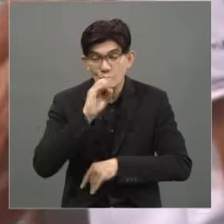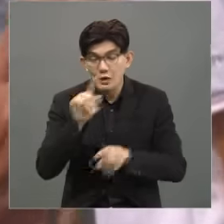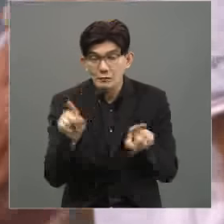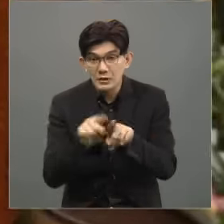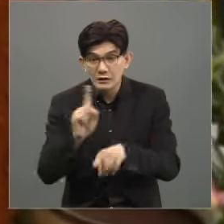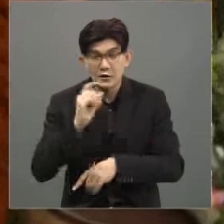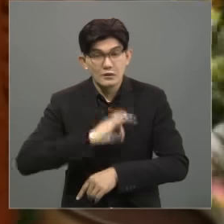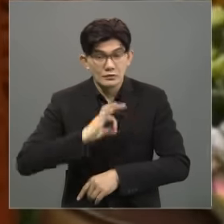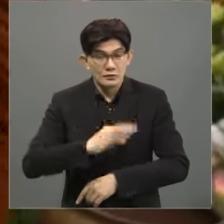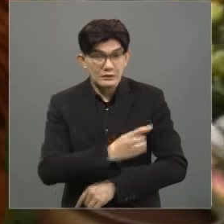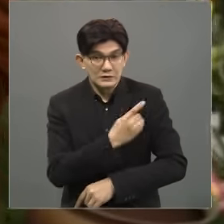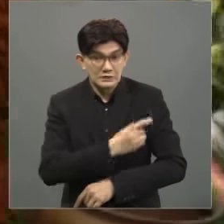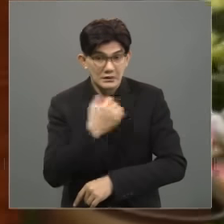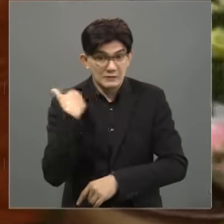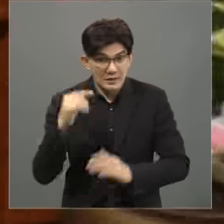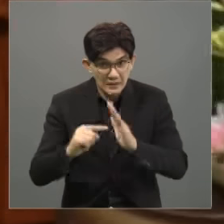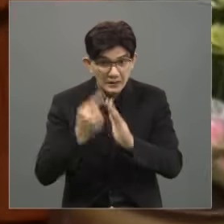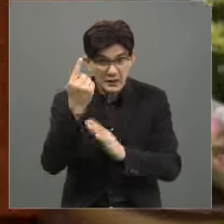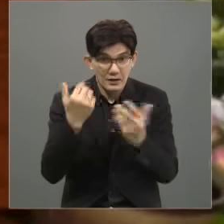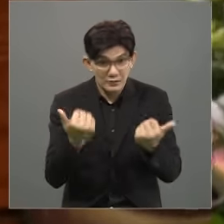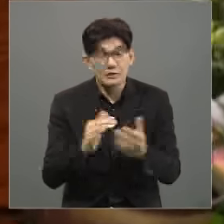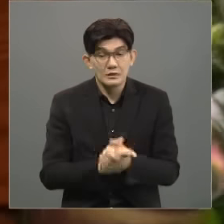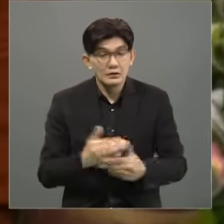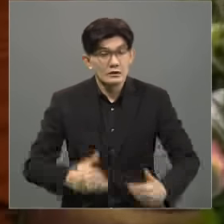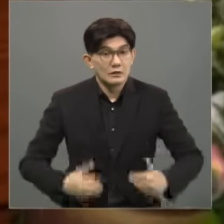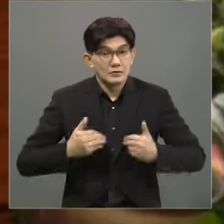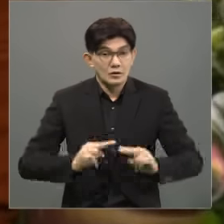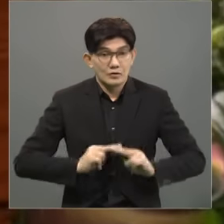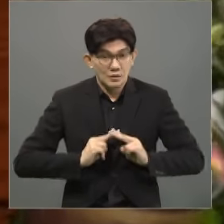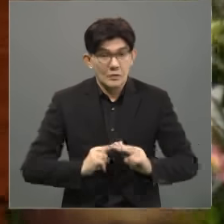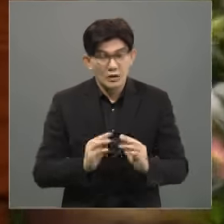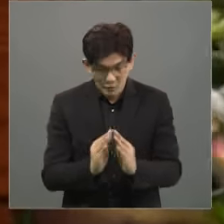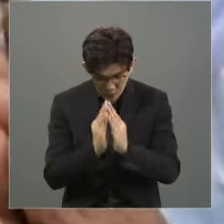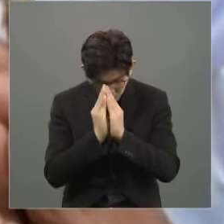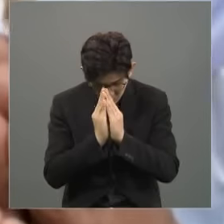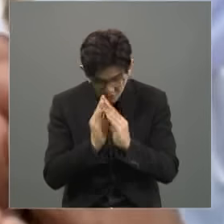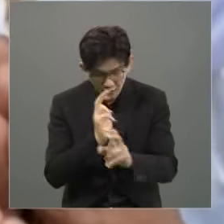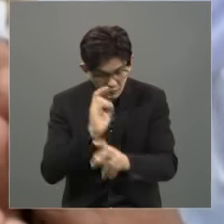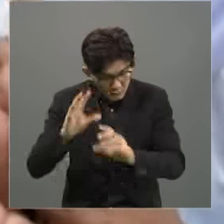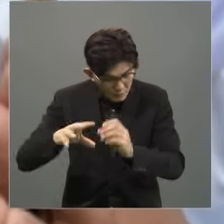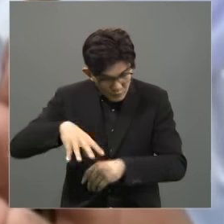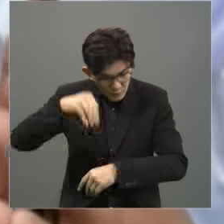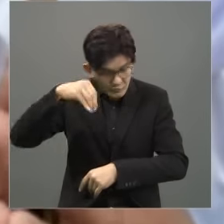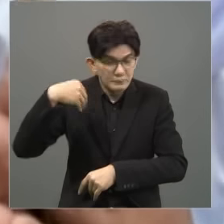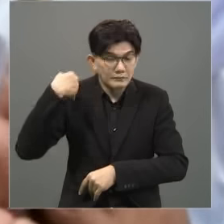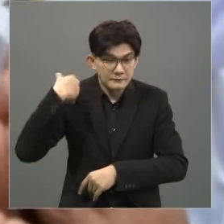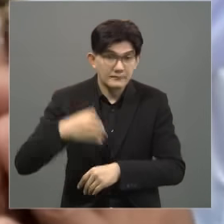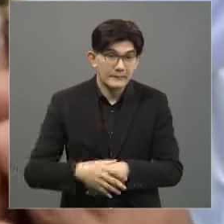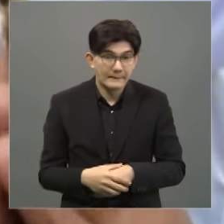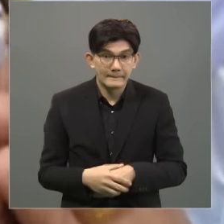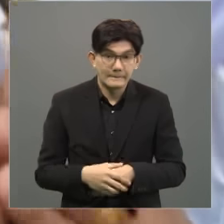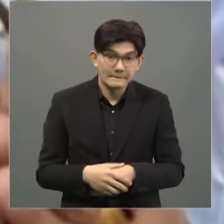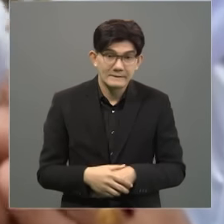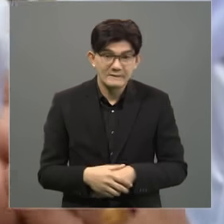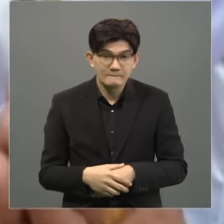นะครับว่ารู้สึกดีใจเป็นอย่างมากซึ่งเป็นครั้งแรกและเป็นครั้งเดียวในชีวิตที่ได้มาสักการะพระบรมสารีริกธาตุและพระอรหันตธาตุครับ